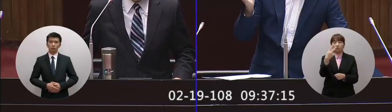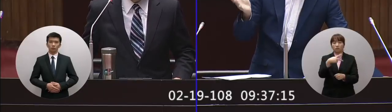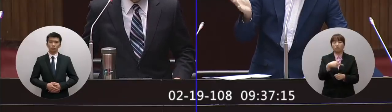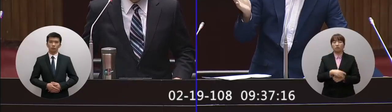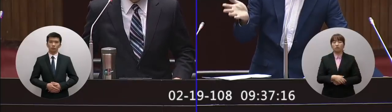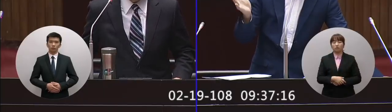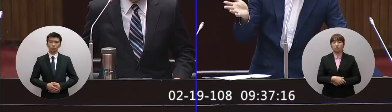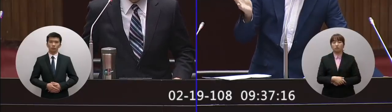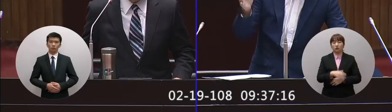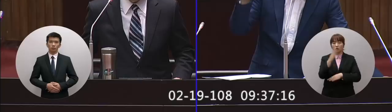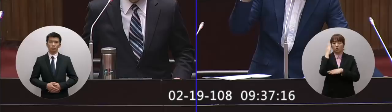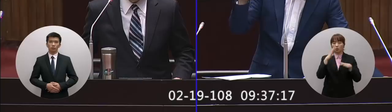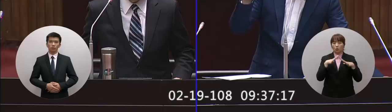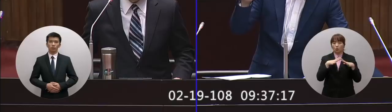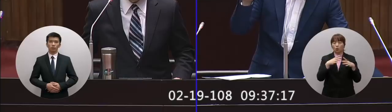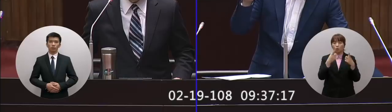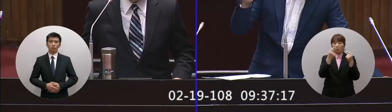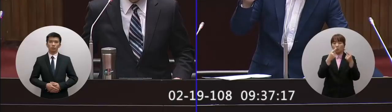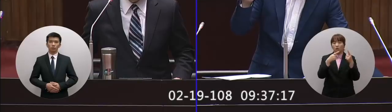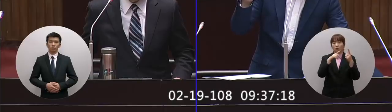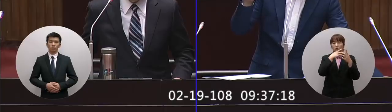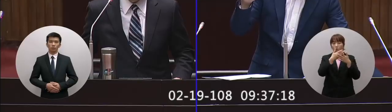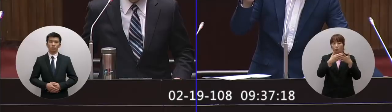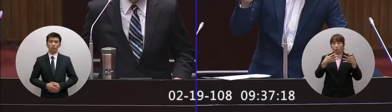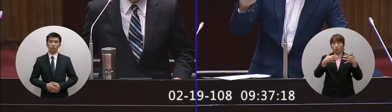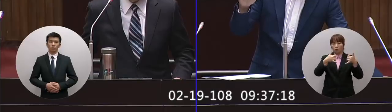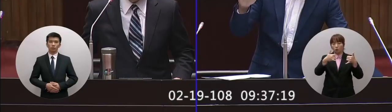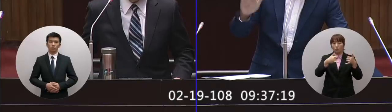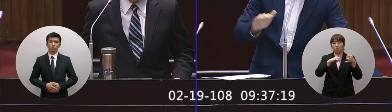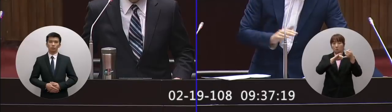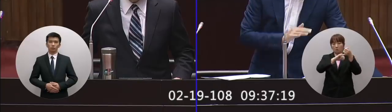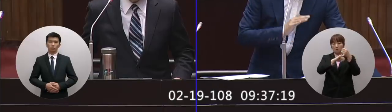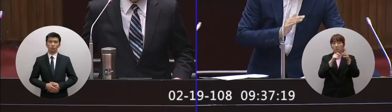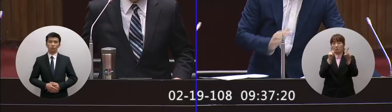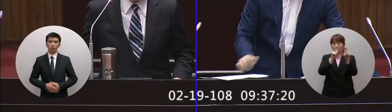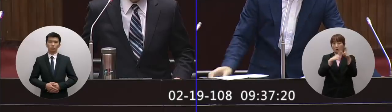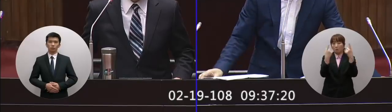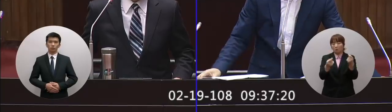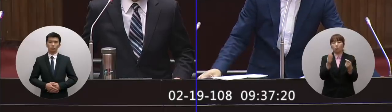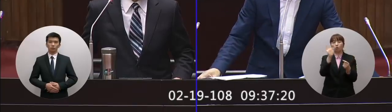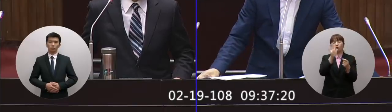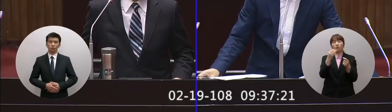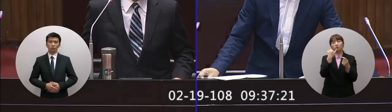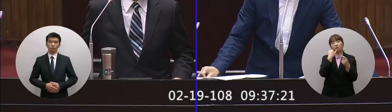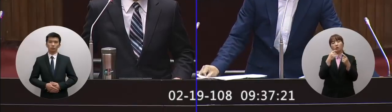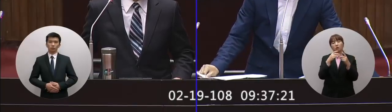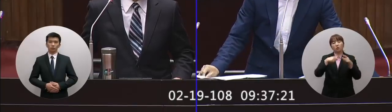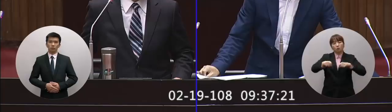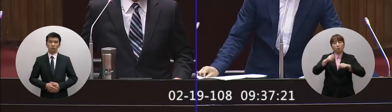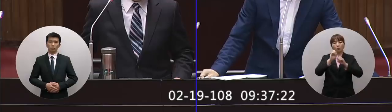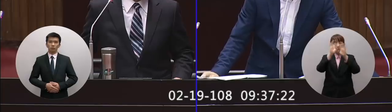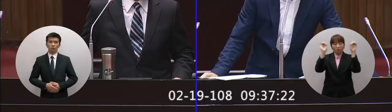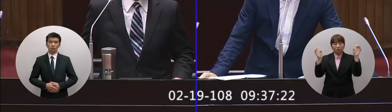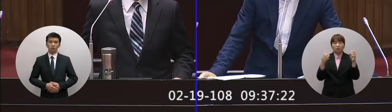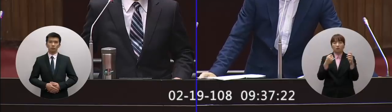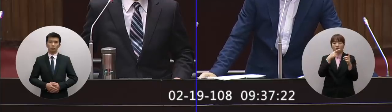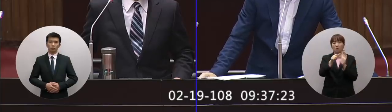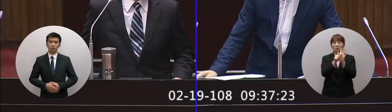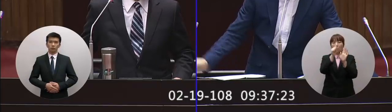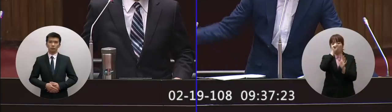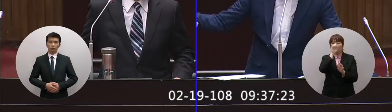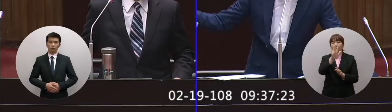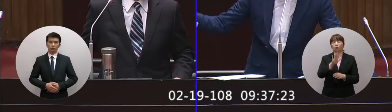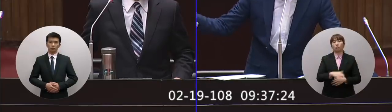府我们的官员可以达到，也不要说到达他这个程度了，我相信很多政策的宣导都可以达到一定的效果，